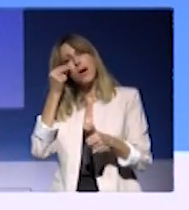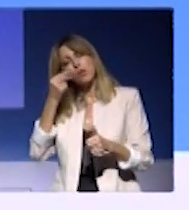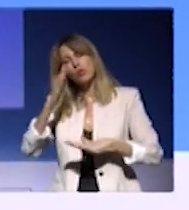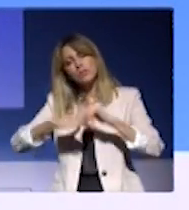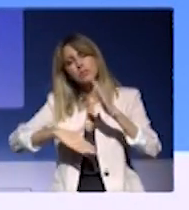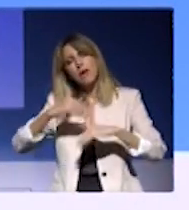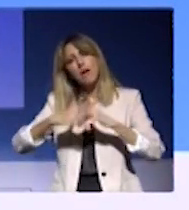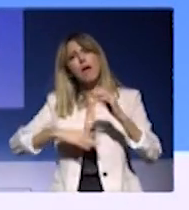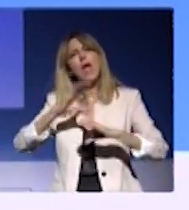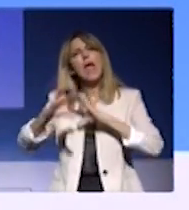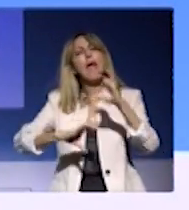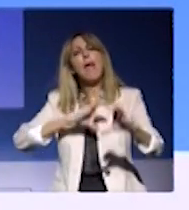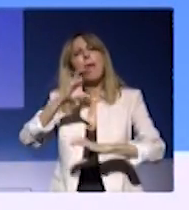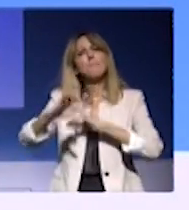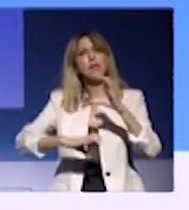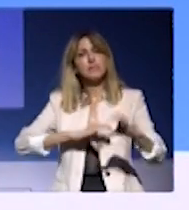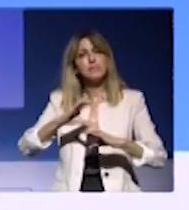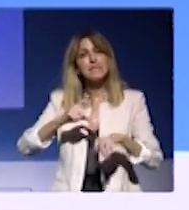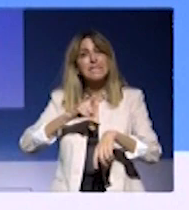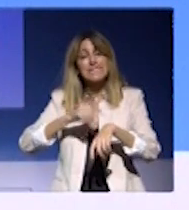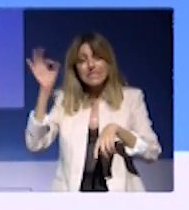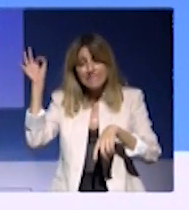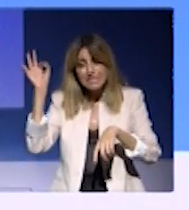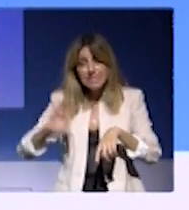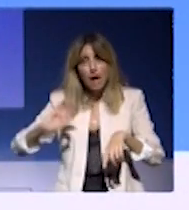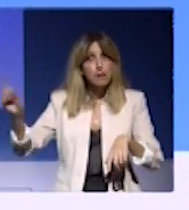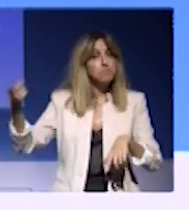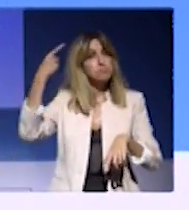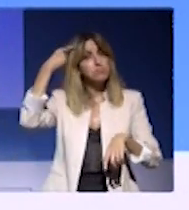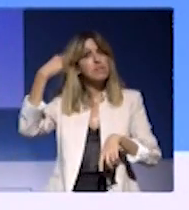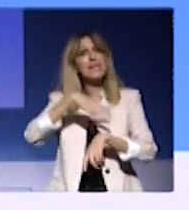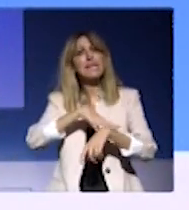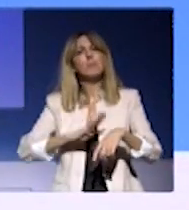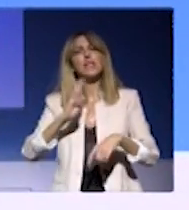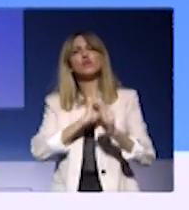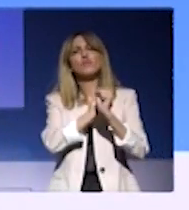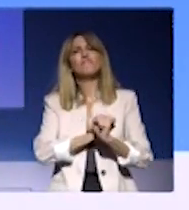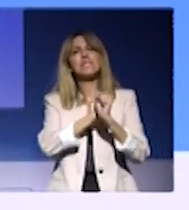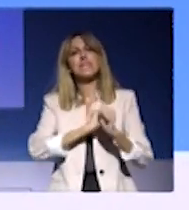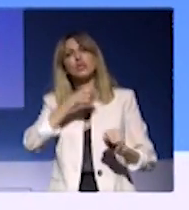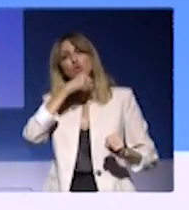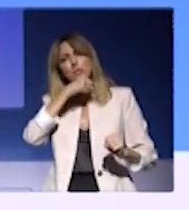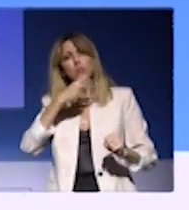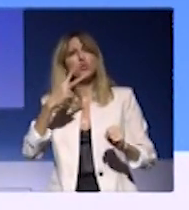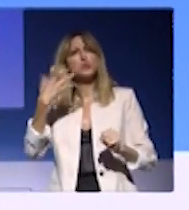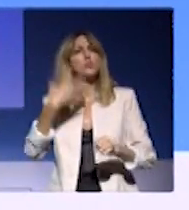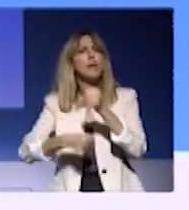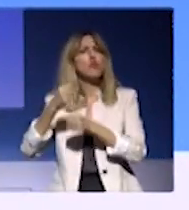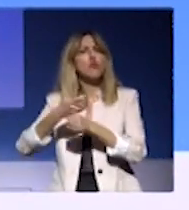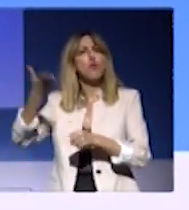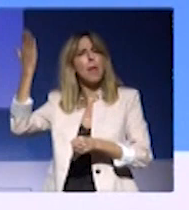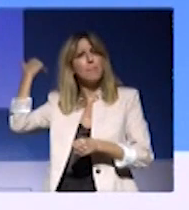ο καπετάν Βασίλης Κωνσταντακόπουλος πριν από 25 και χρόνια. Και χαίρομαι